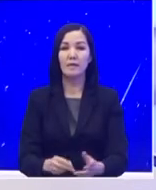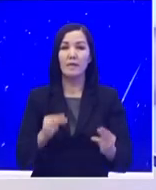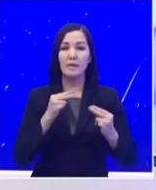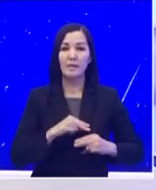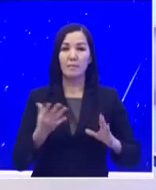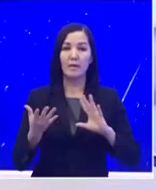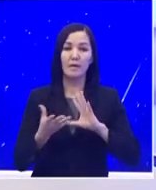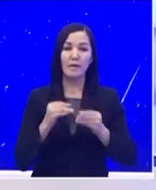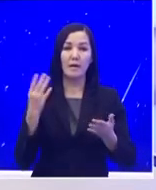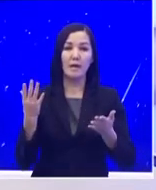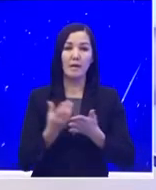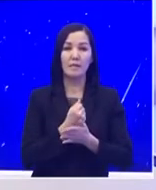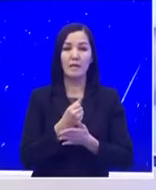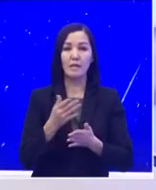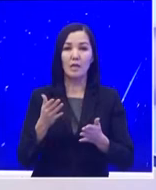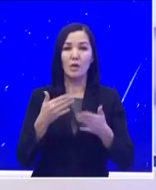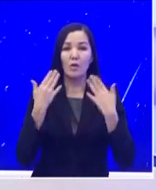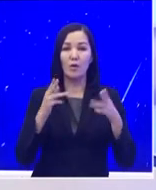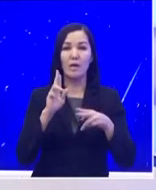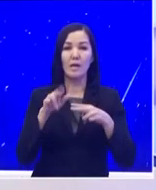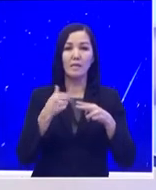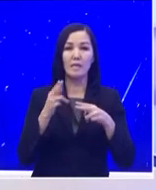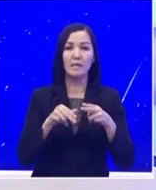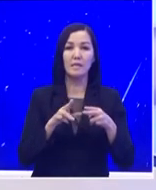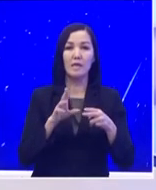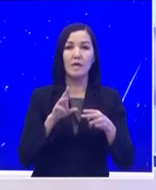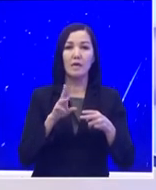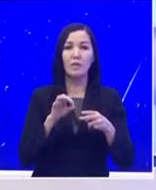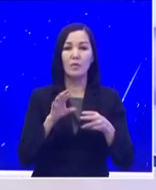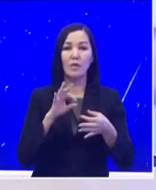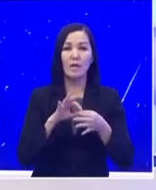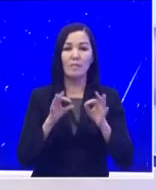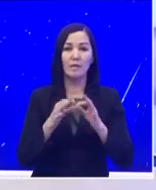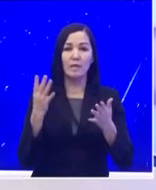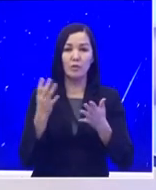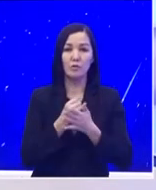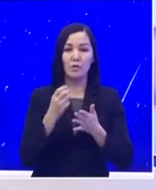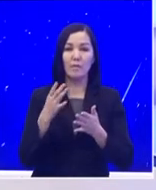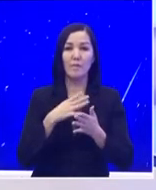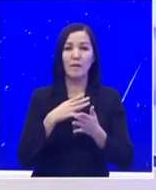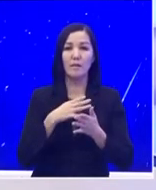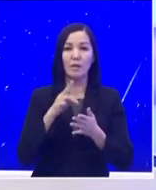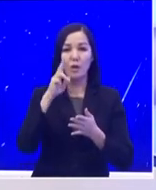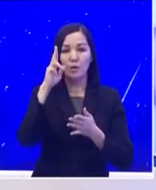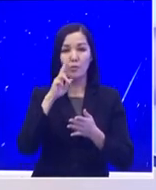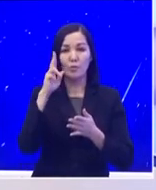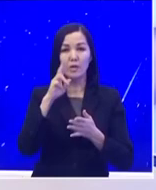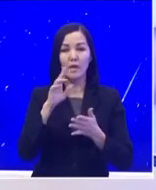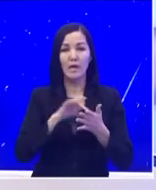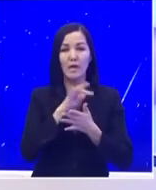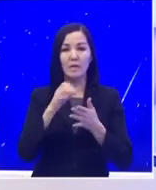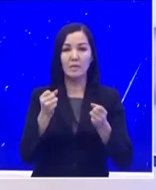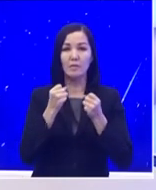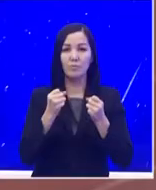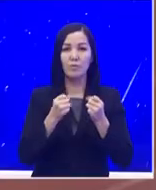Еңбегі ақталды. Жетісулық жеңіл атлет Айман Ратова Токио олимпиадасына жолдама алды. Ол Түркияның Анталия қаласында спорттық